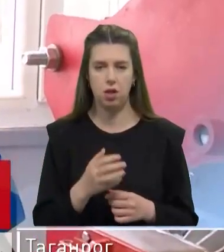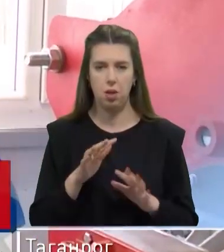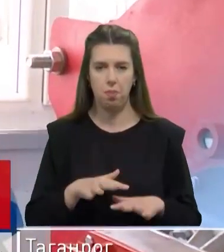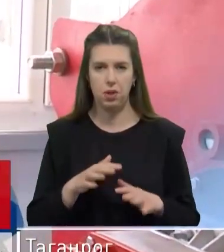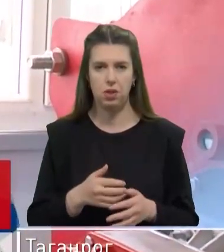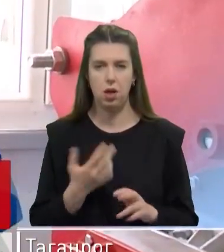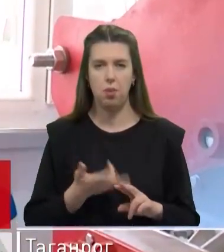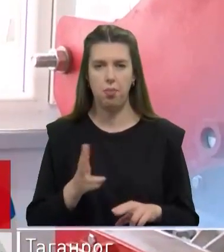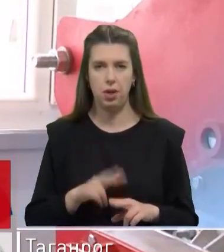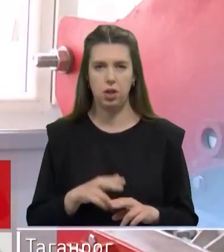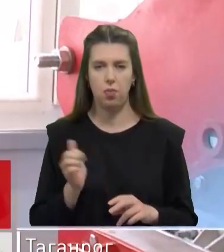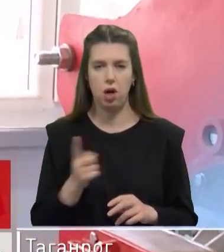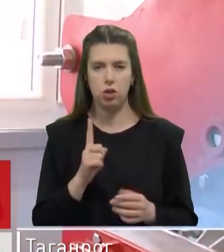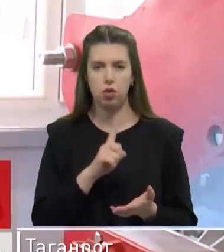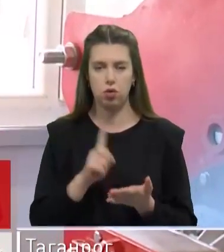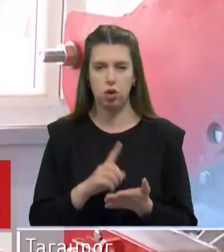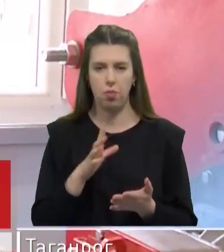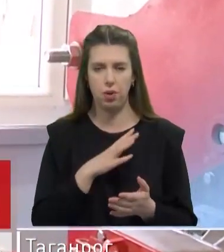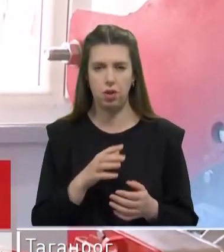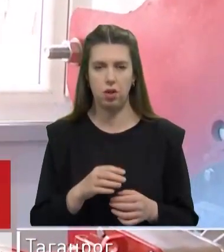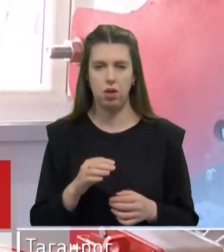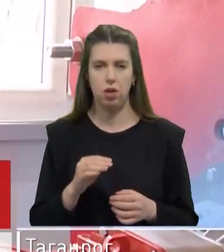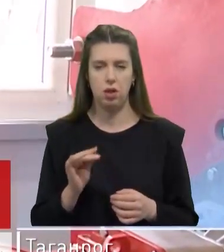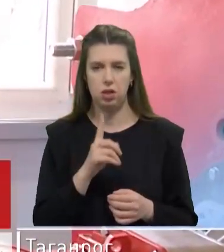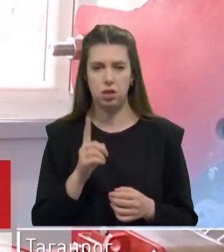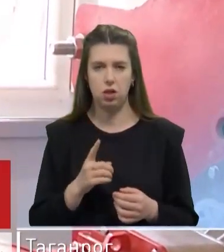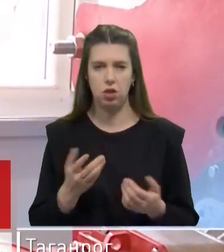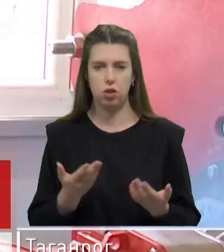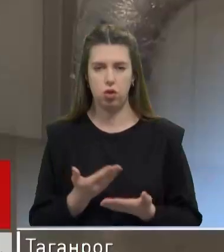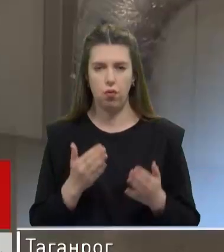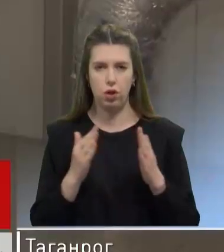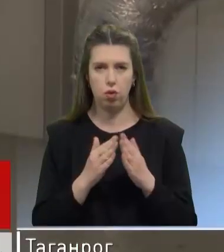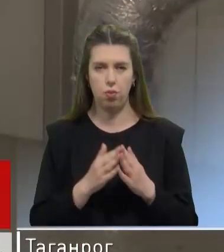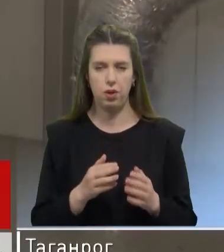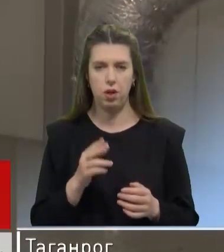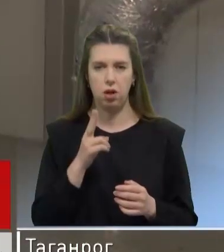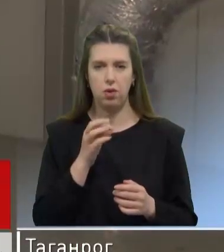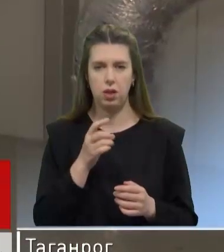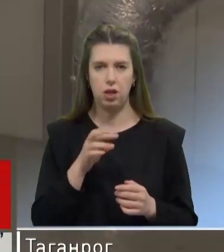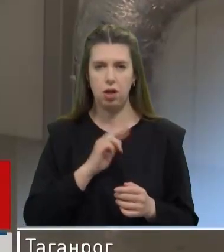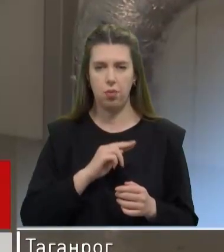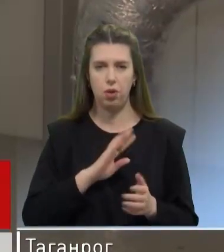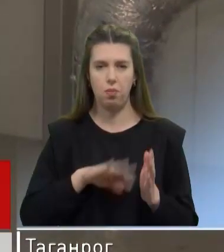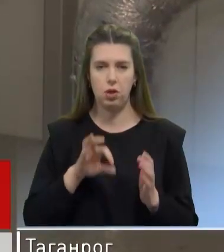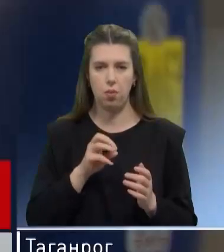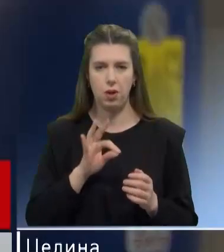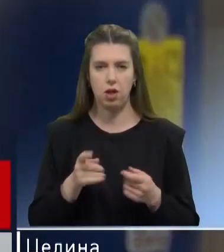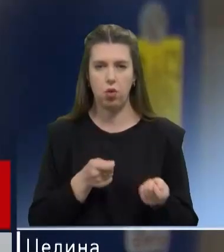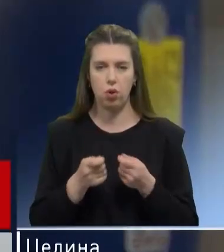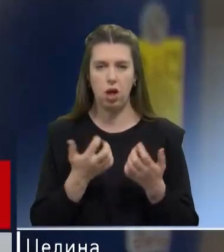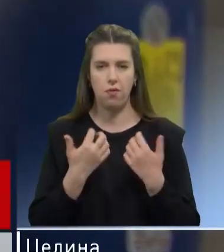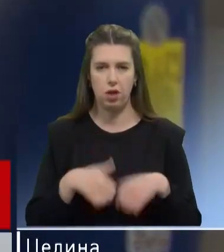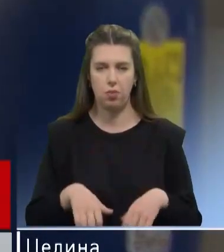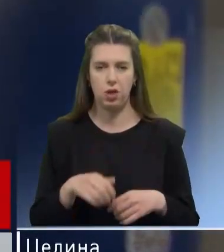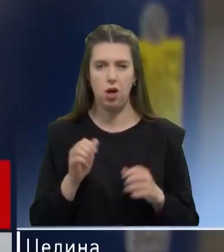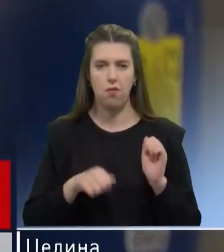объектом. Поэтому газ должен быть вынесен из жилого здания. Котельная работает без оператора, регулируется